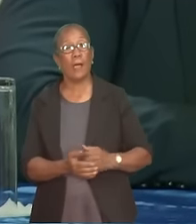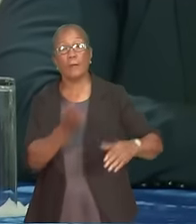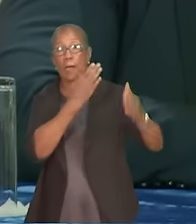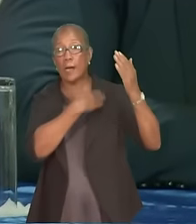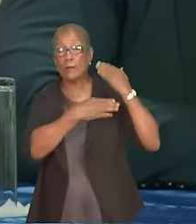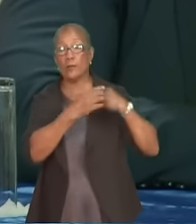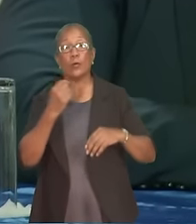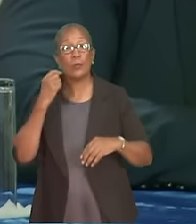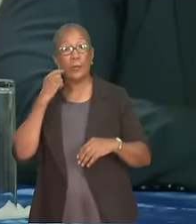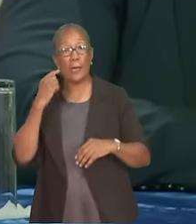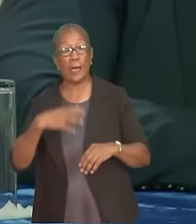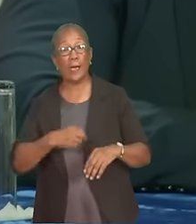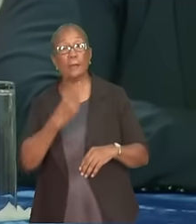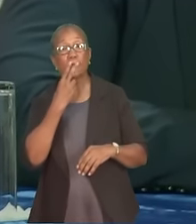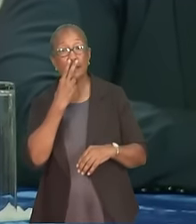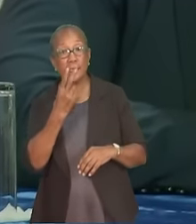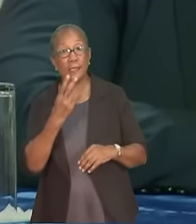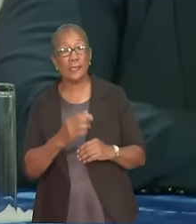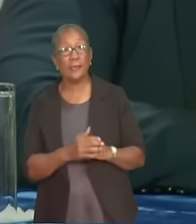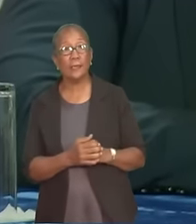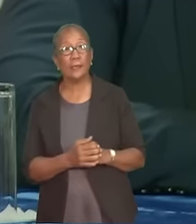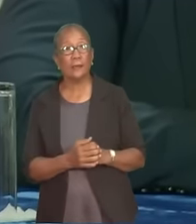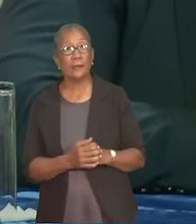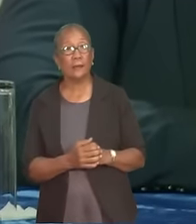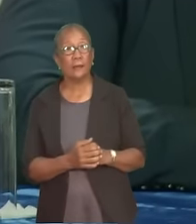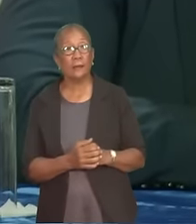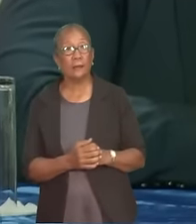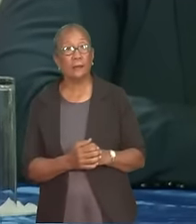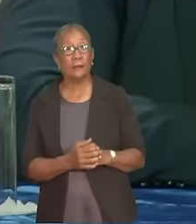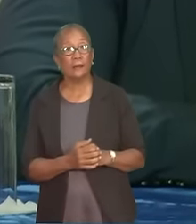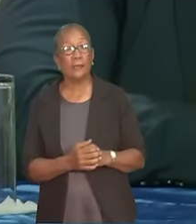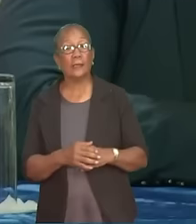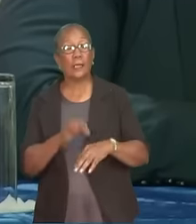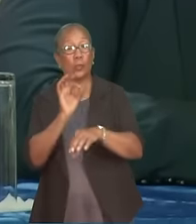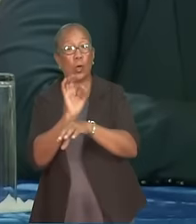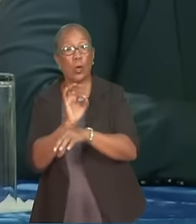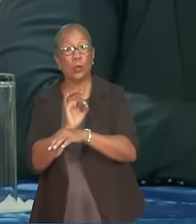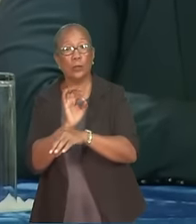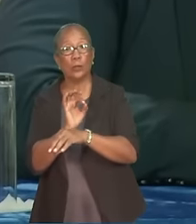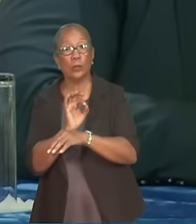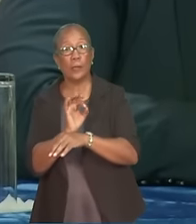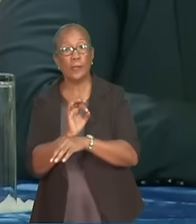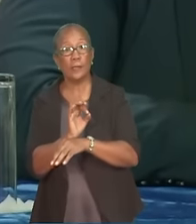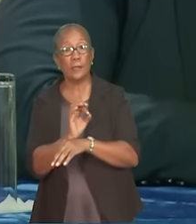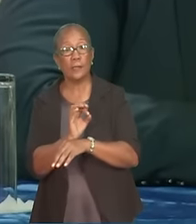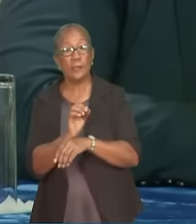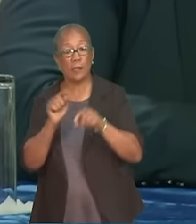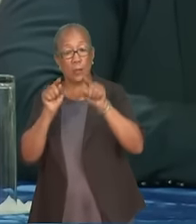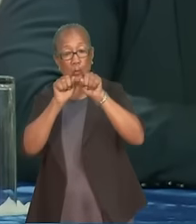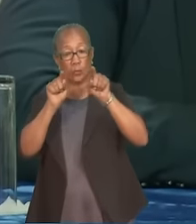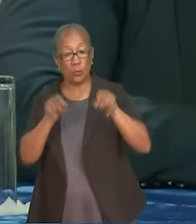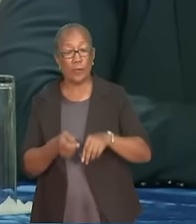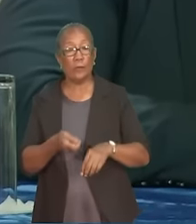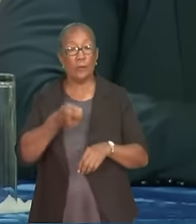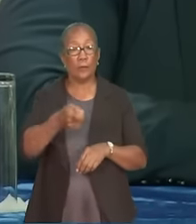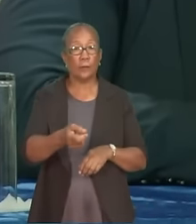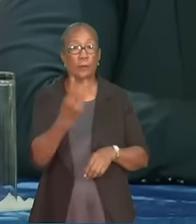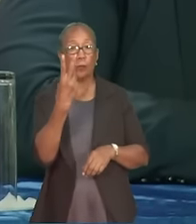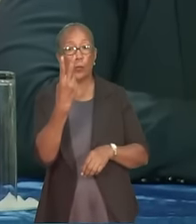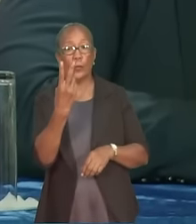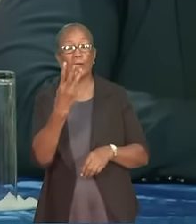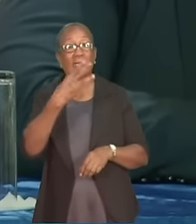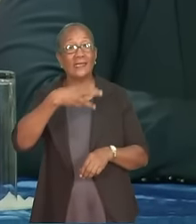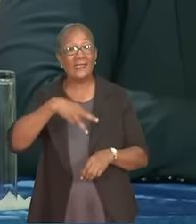dagen gezien dat de Bond van het Lager Technisch Onderwijs een stuk heeft ingestuurd, waar blijken dat 32